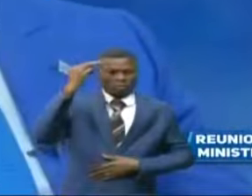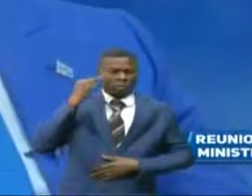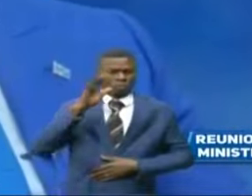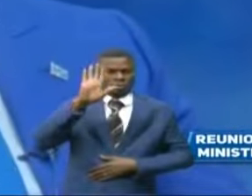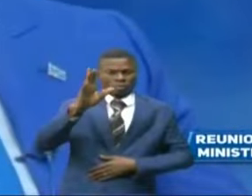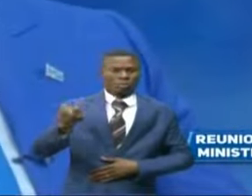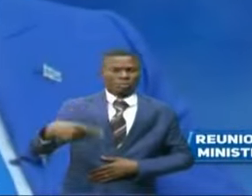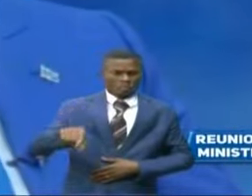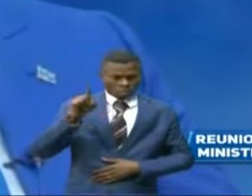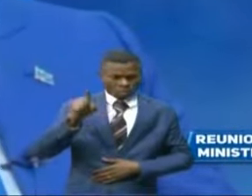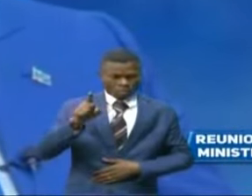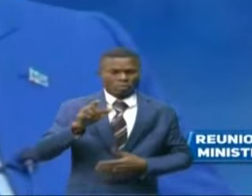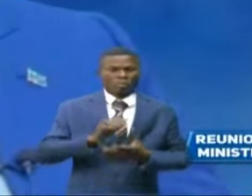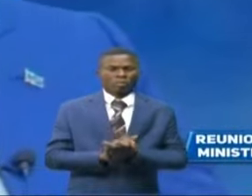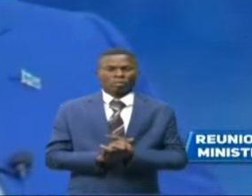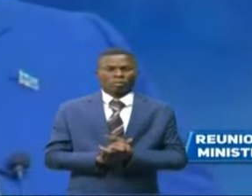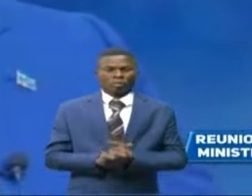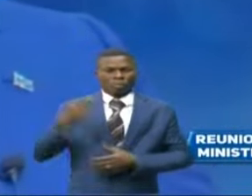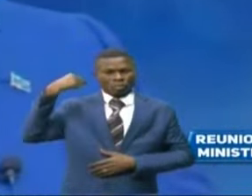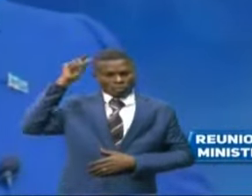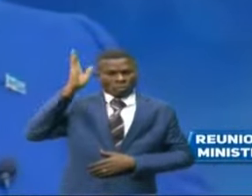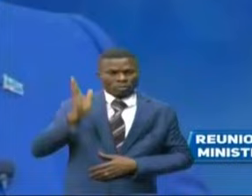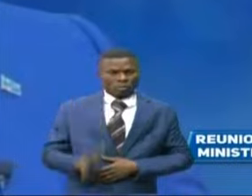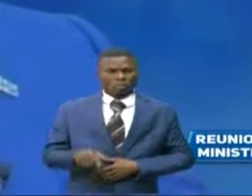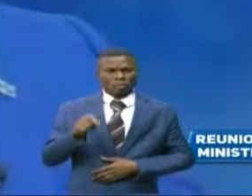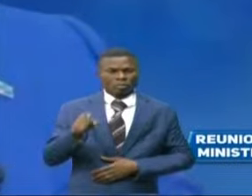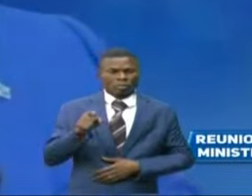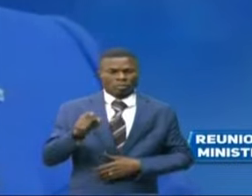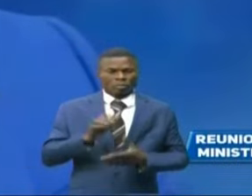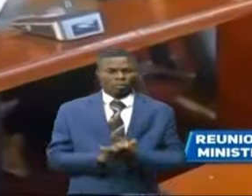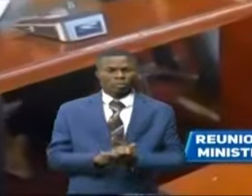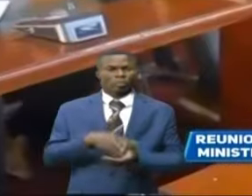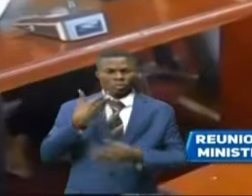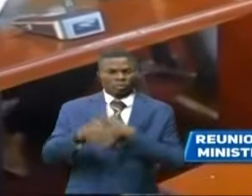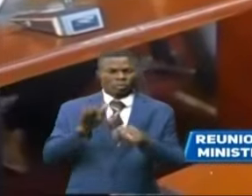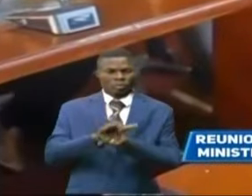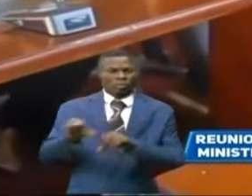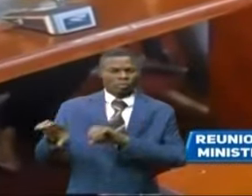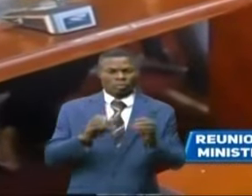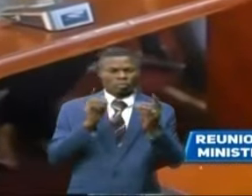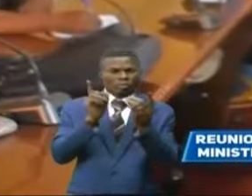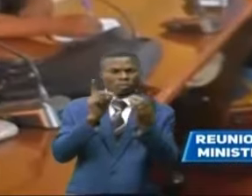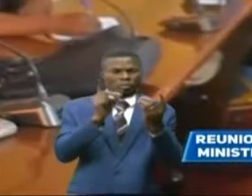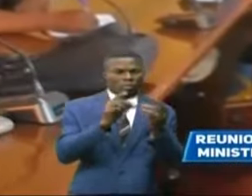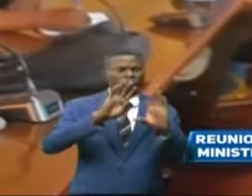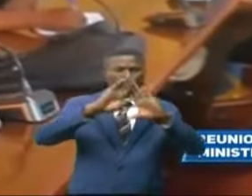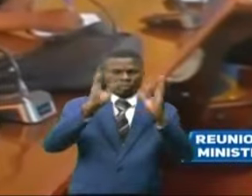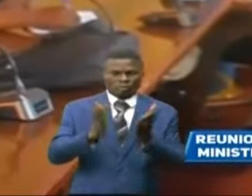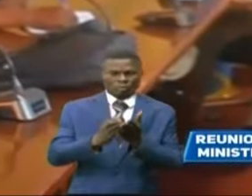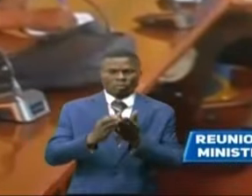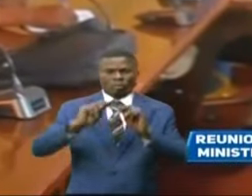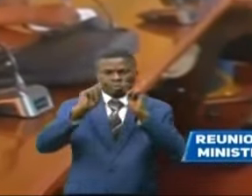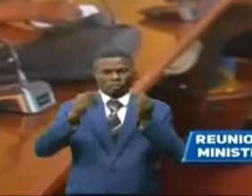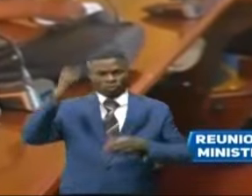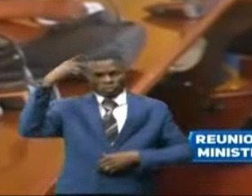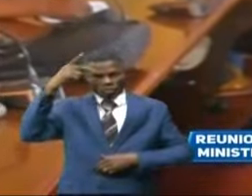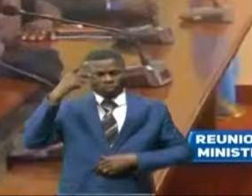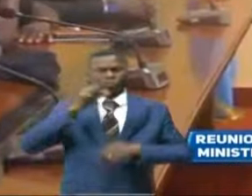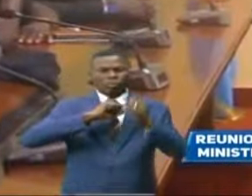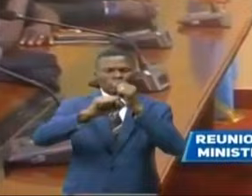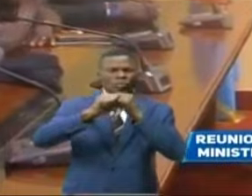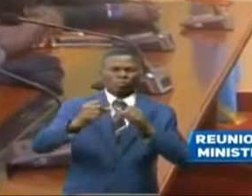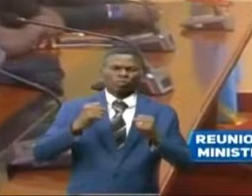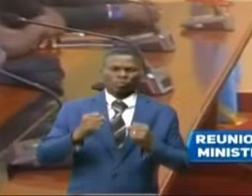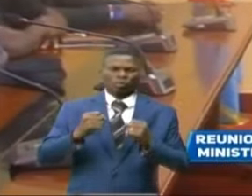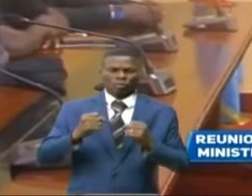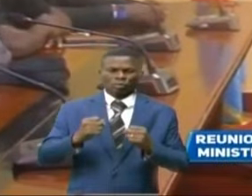Excellence Jean-Michel Samalou Kondé. Le gouverneur Nzanza Bombiti multiplie des séries de rencontres avec toutes les couches pour une sensibilisation